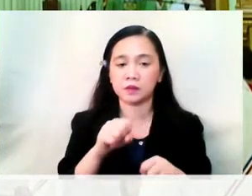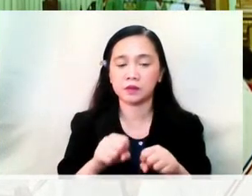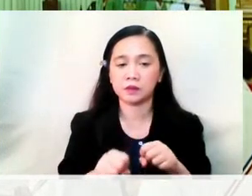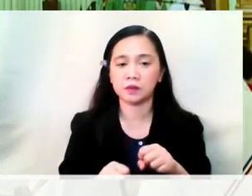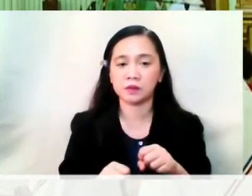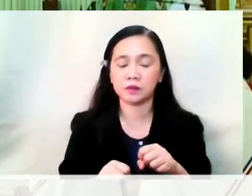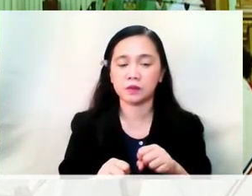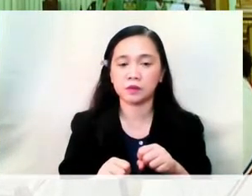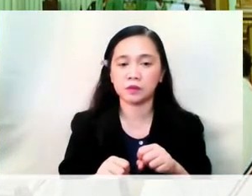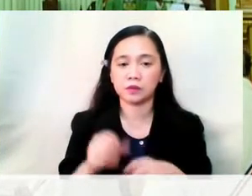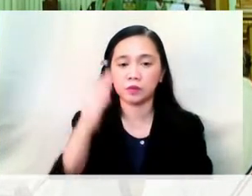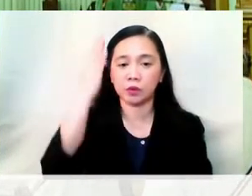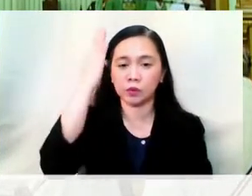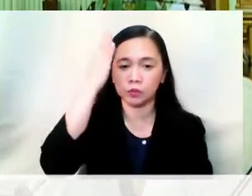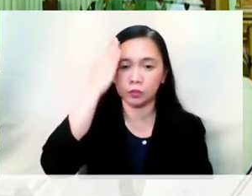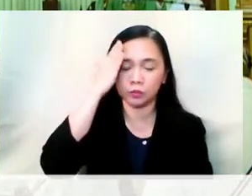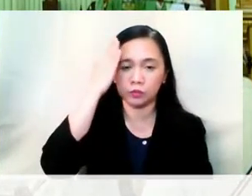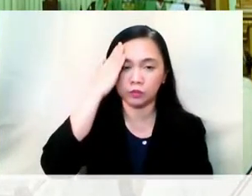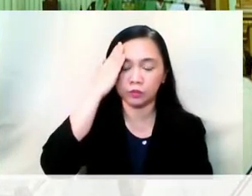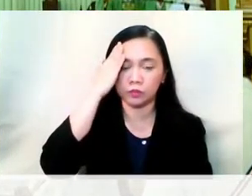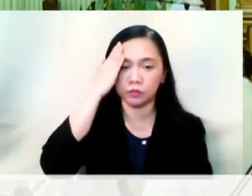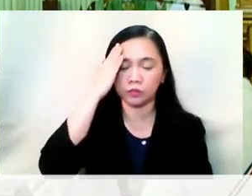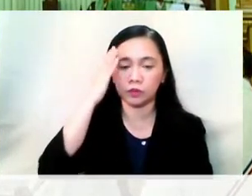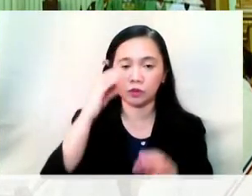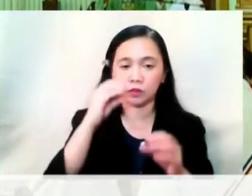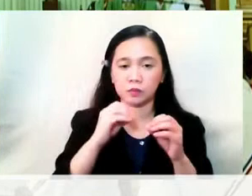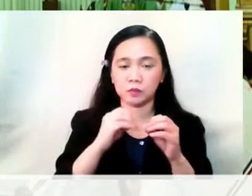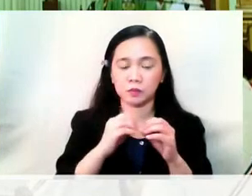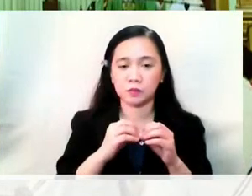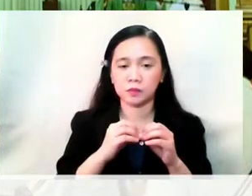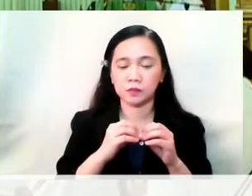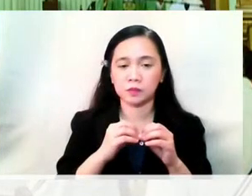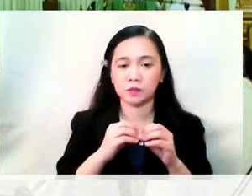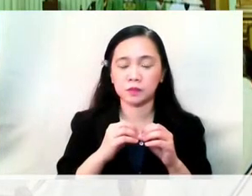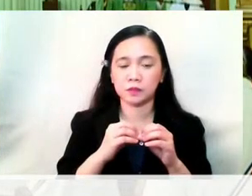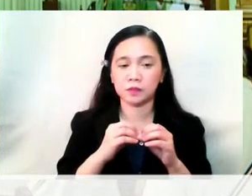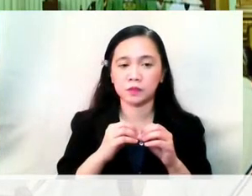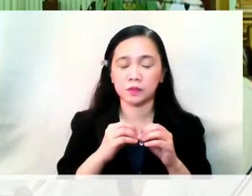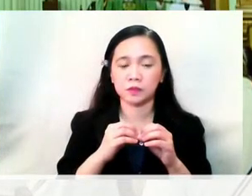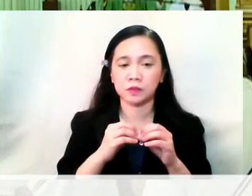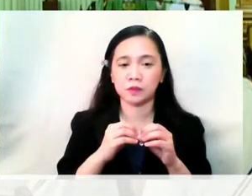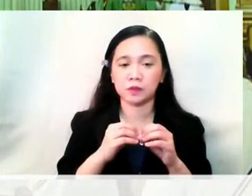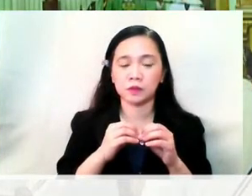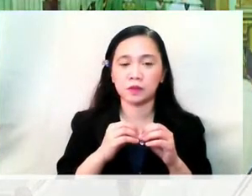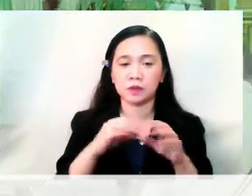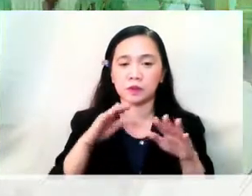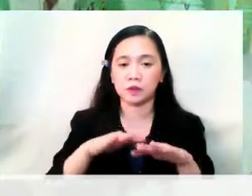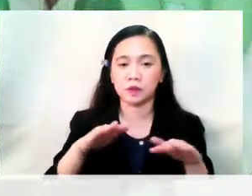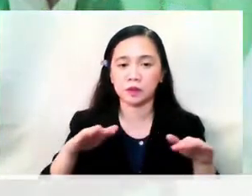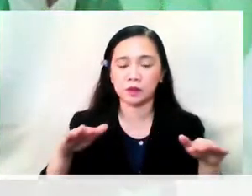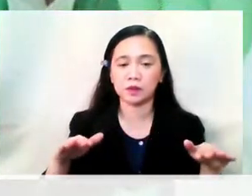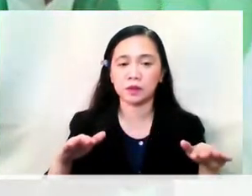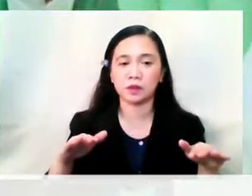makilala nila ang na sila ng mga anak at ang katauhan.